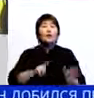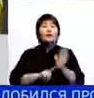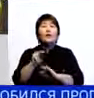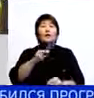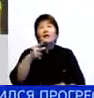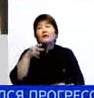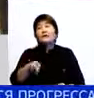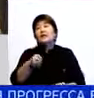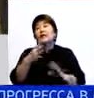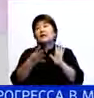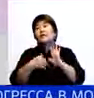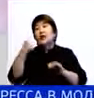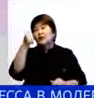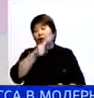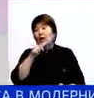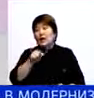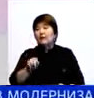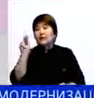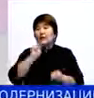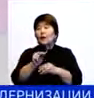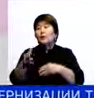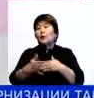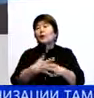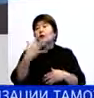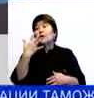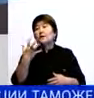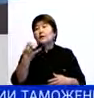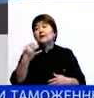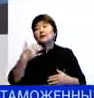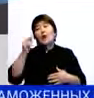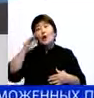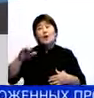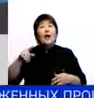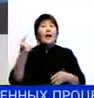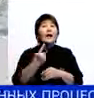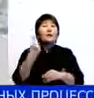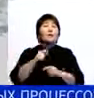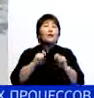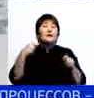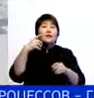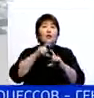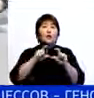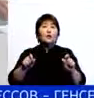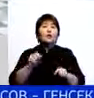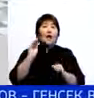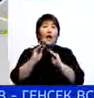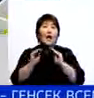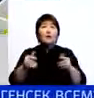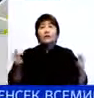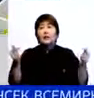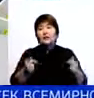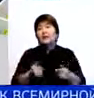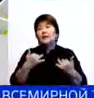эксплуатацию в 2019 году. Здесь обучается около 500 учащихся. Одна из первых частных школ региона оборудована в